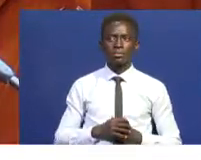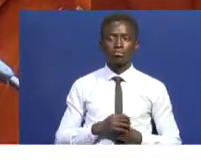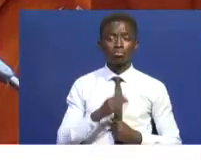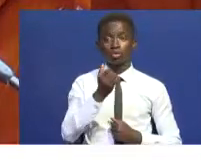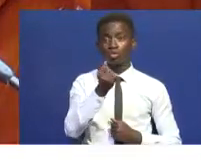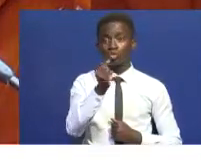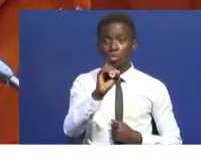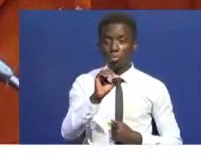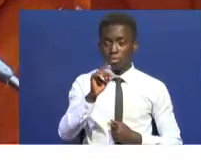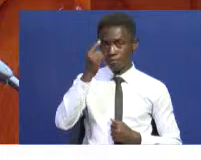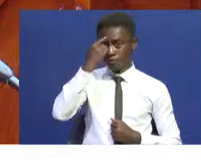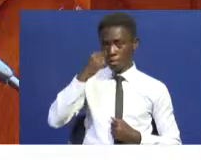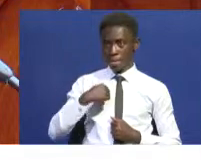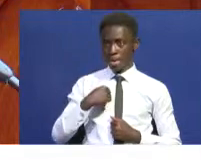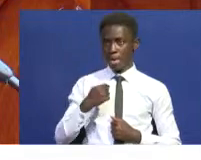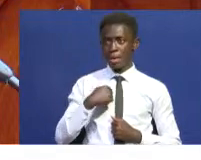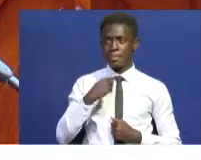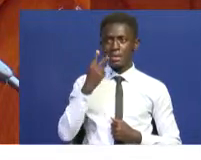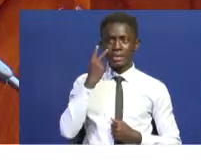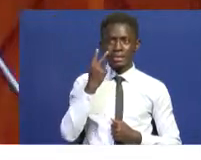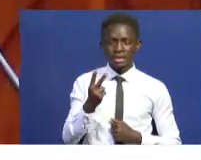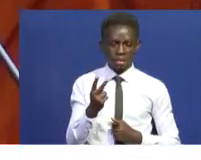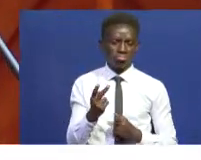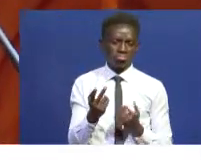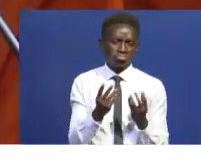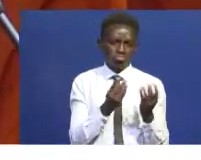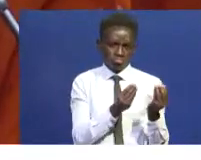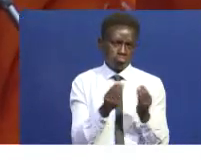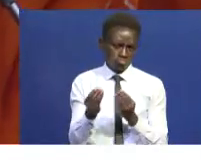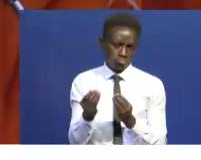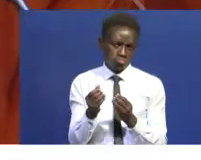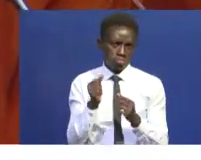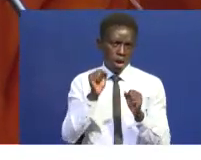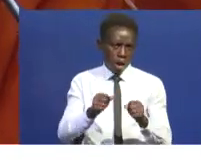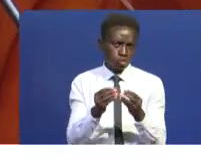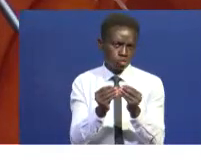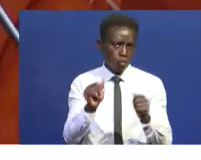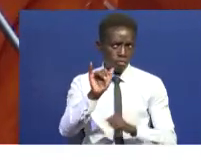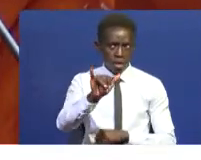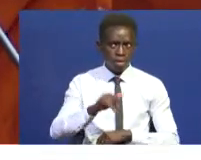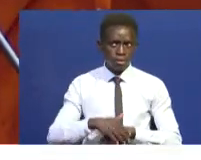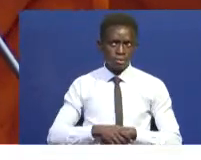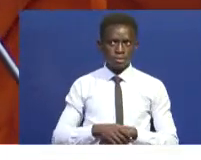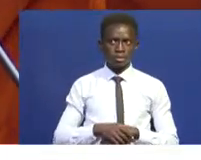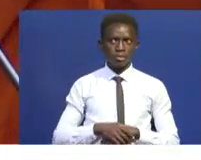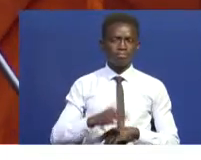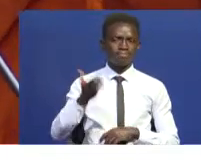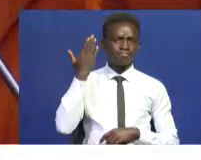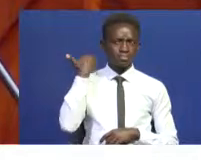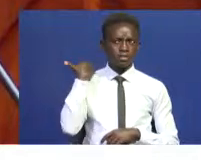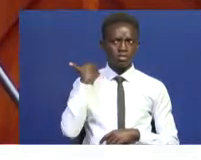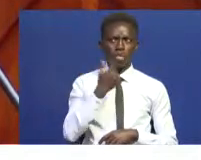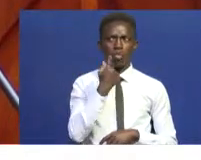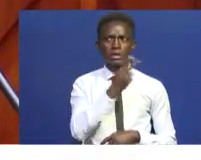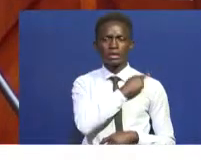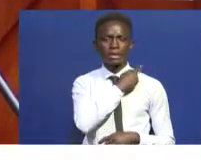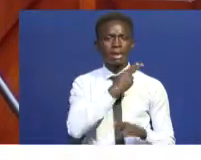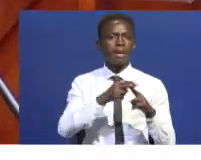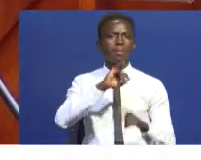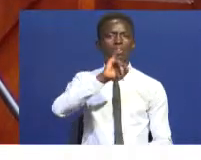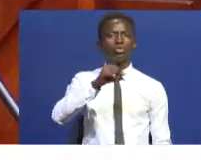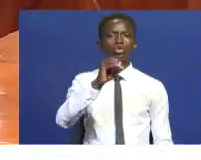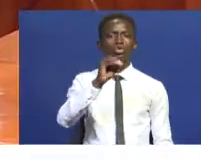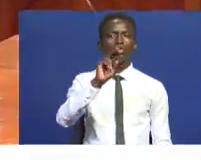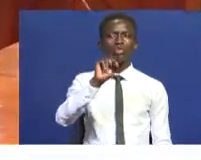me, I see a major hurdle out of the way. Luteni Jenerali mstaafu Jona Mwangi, aliyependekezwa